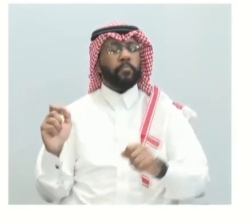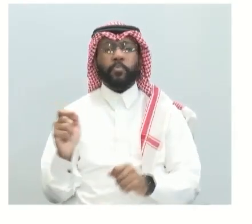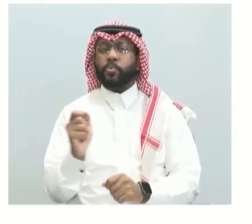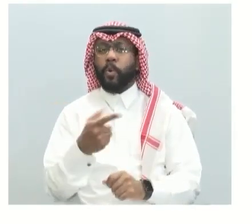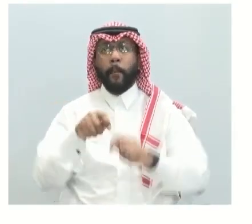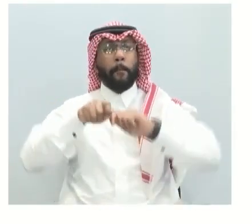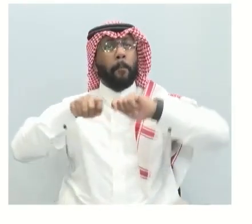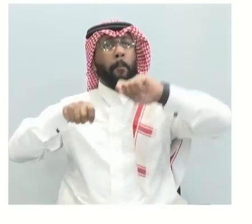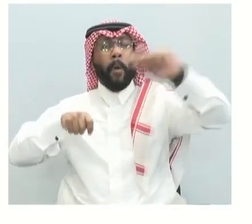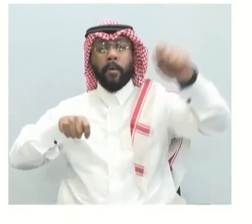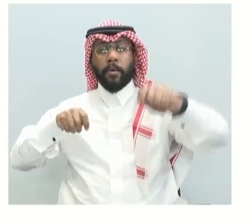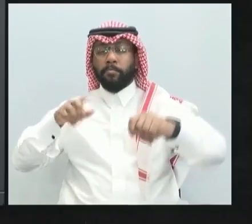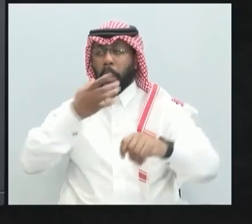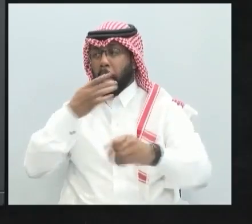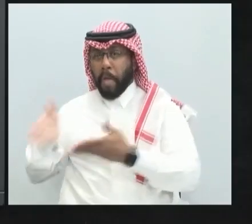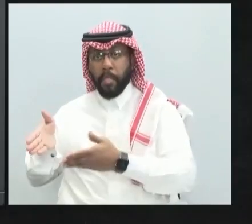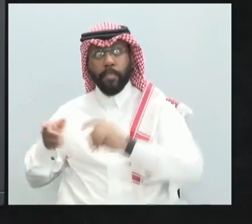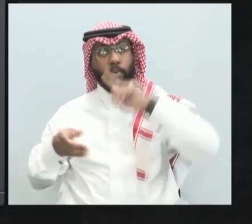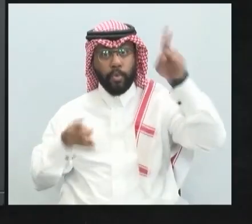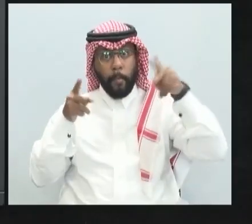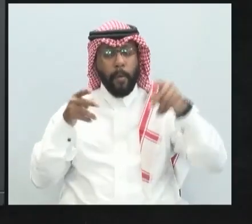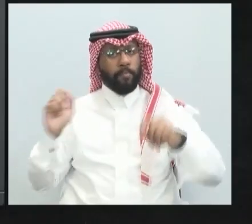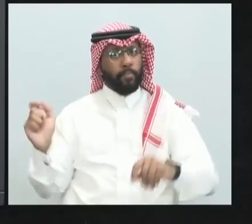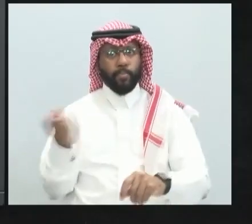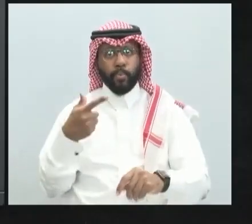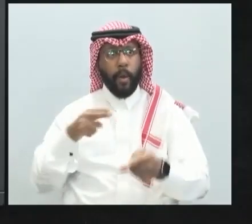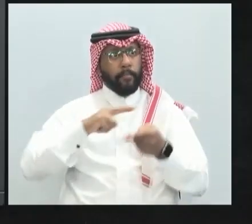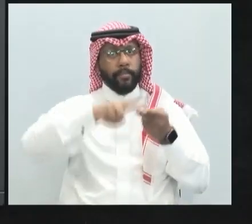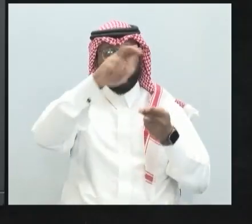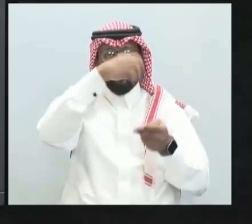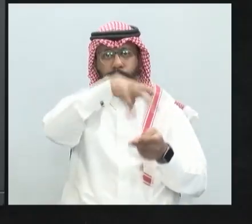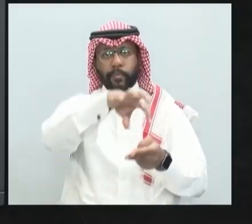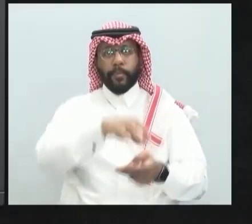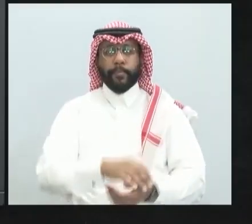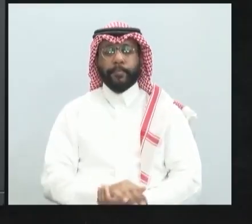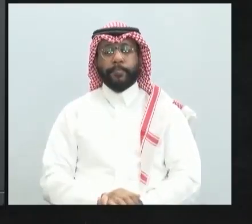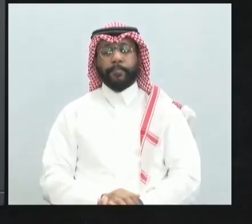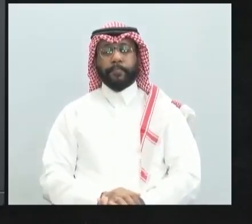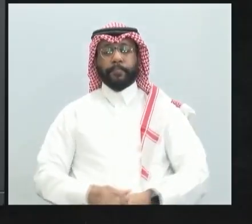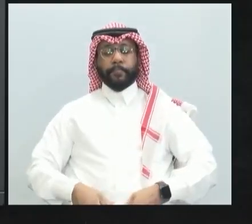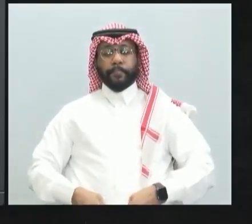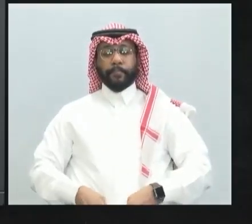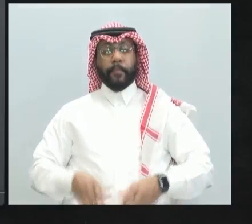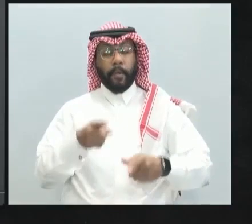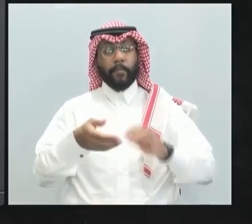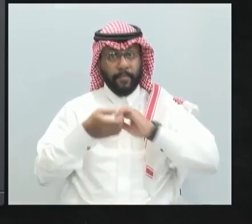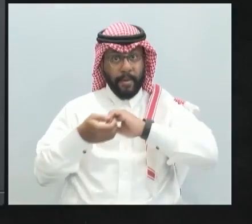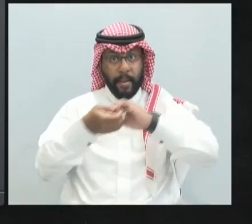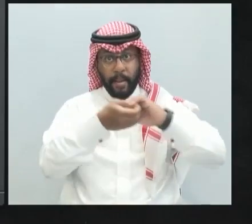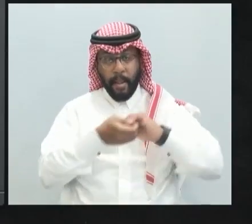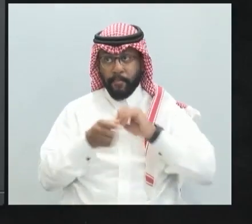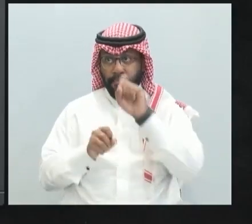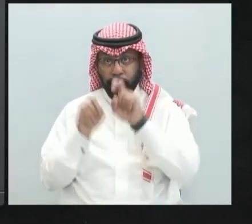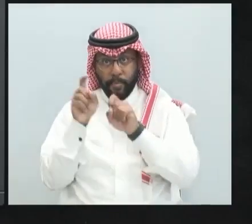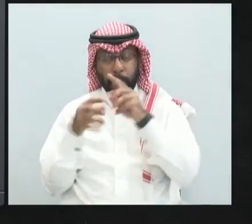كان الشخص موجود في منطقه اخرى فان الرساله فوريا تصل للشخص المرسل اليه طيب هل تتواصلون مع اصدقائكم عبر